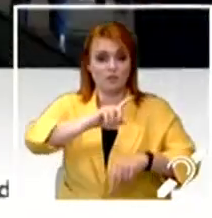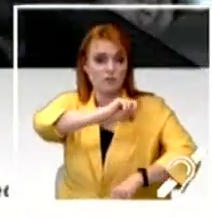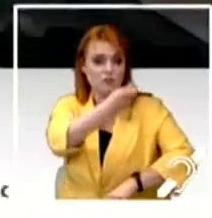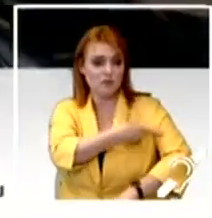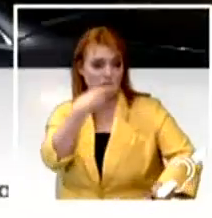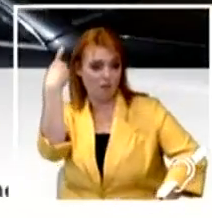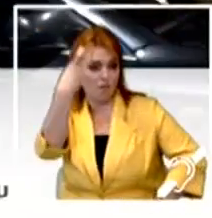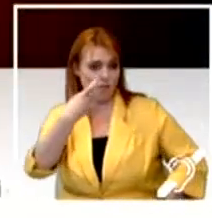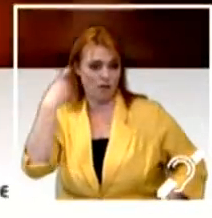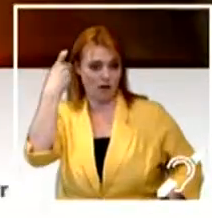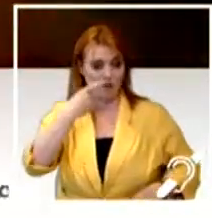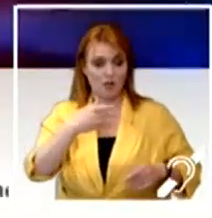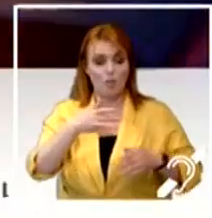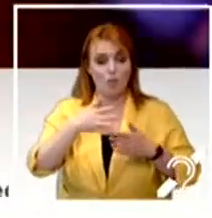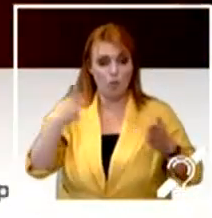avansată de ebrietate.